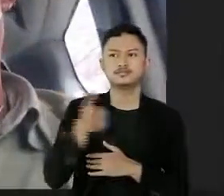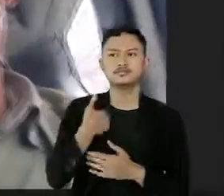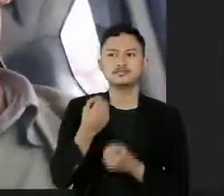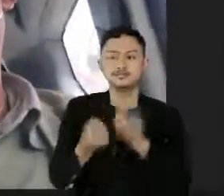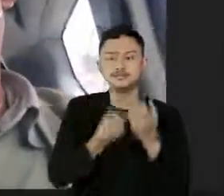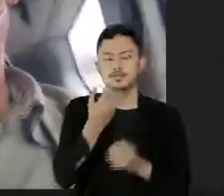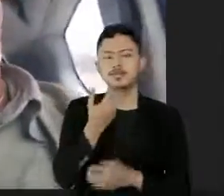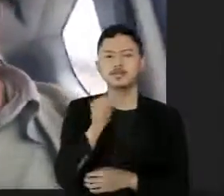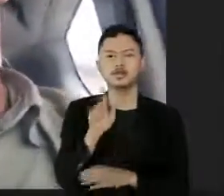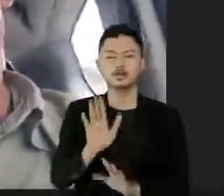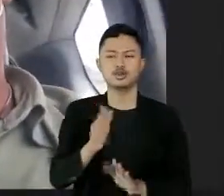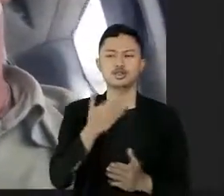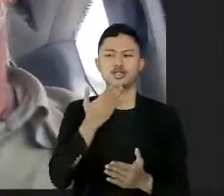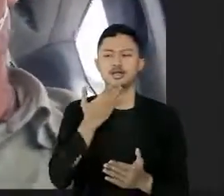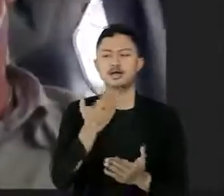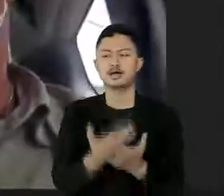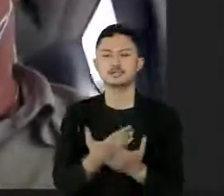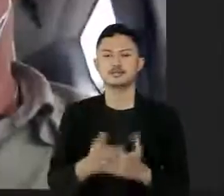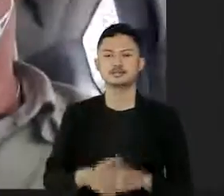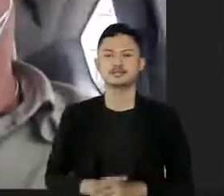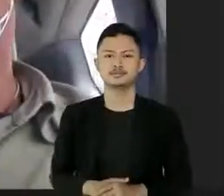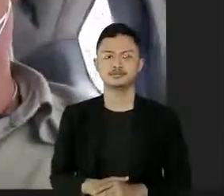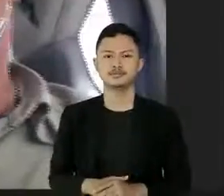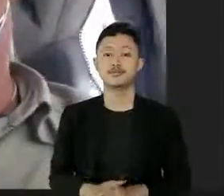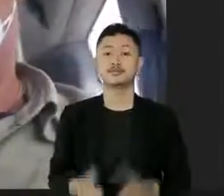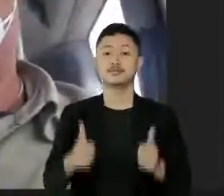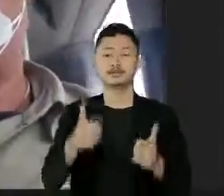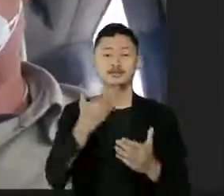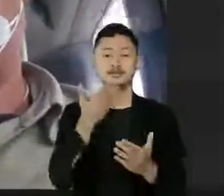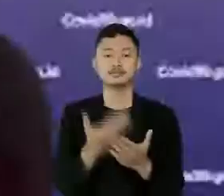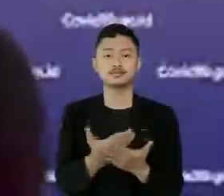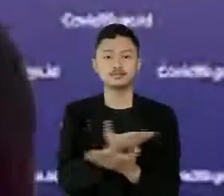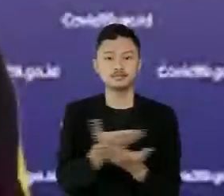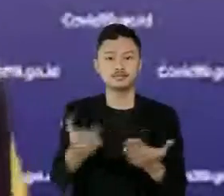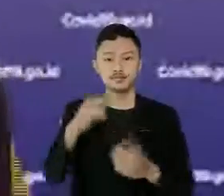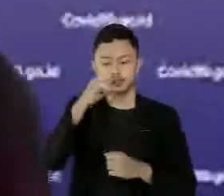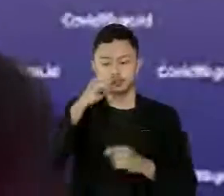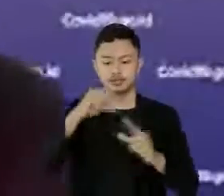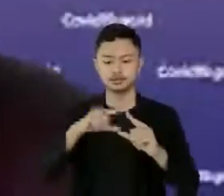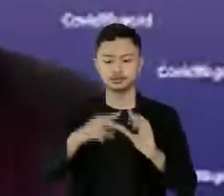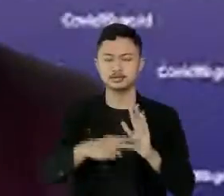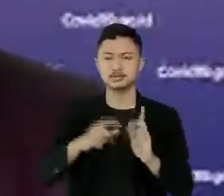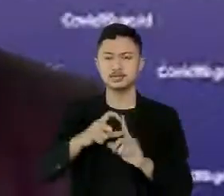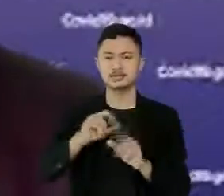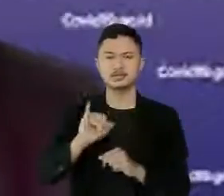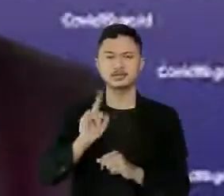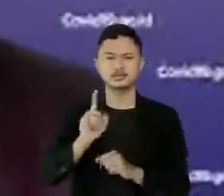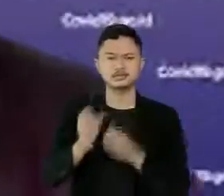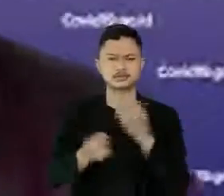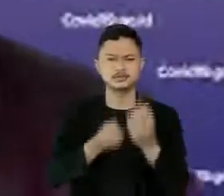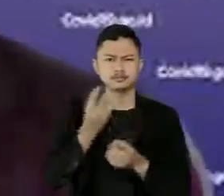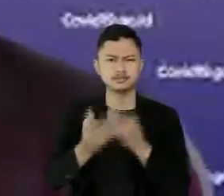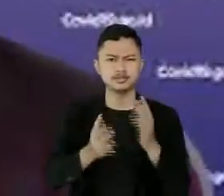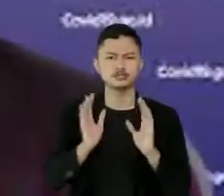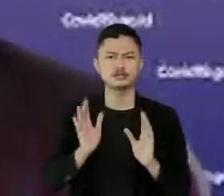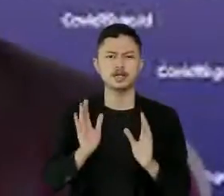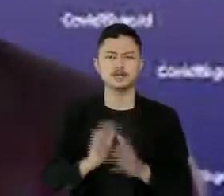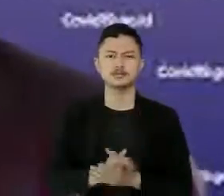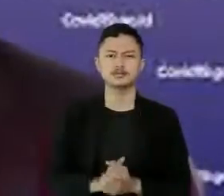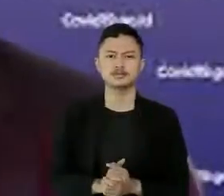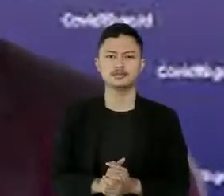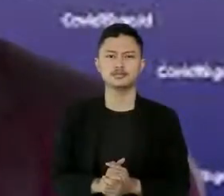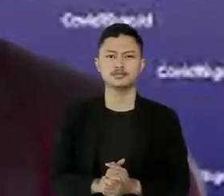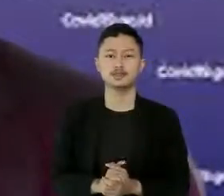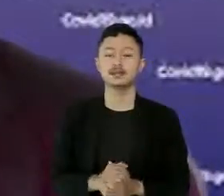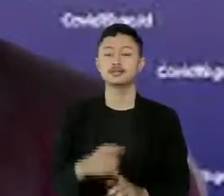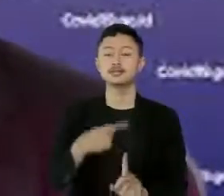ingin menjelaskan seperti itu. Terima kasih Pak Troy. Ya baik, baik, terima kasih Pak Andi ya atas apa yang telah disampaikan, dan